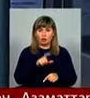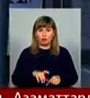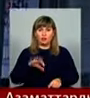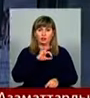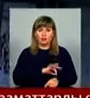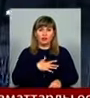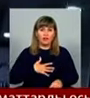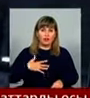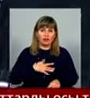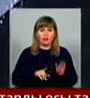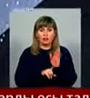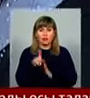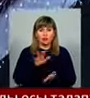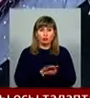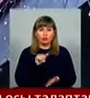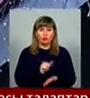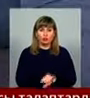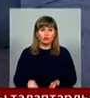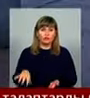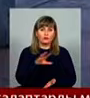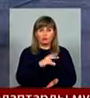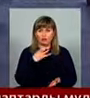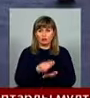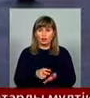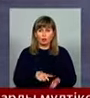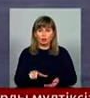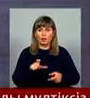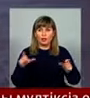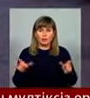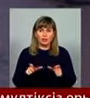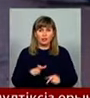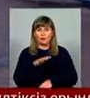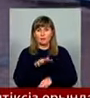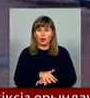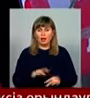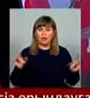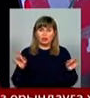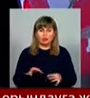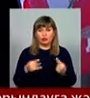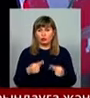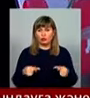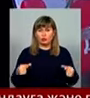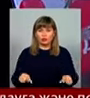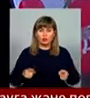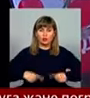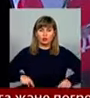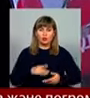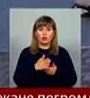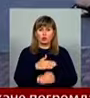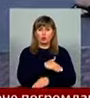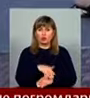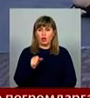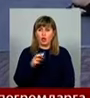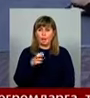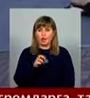воспользовавшись волнениями, начали уничтожать все на своем пути. Это магазины, банки, рестораны и другие объекты, расположенные по улице